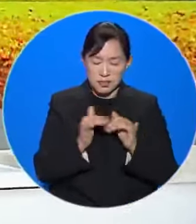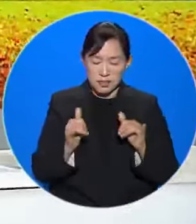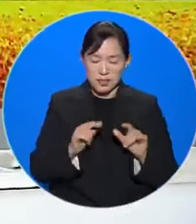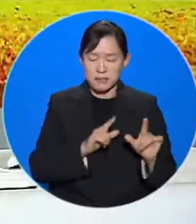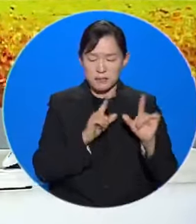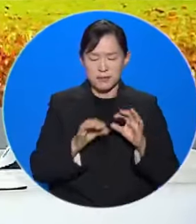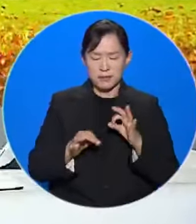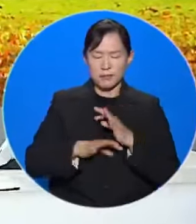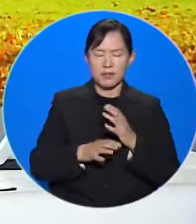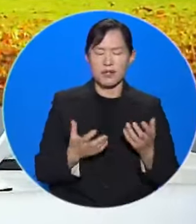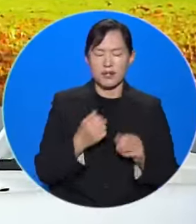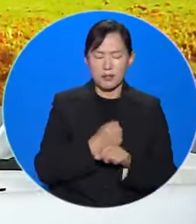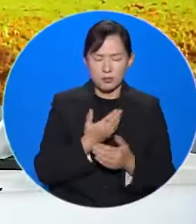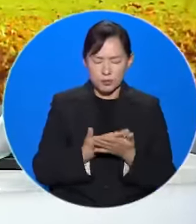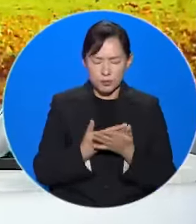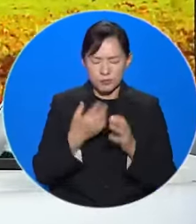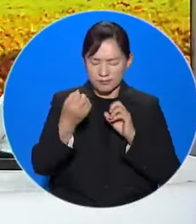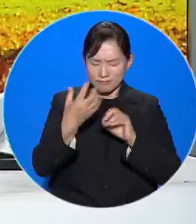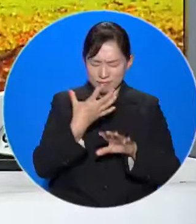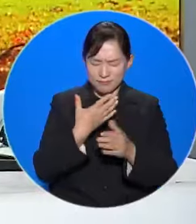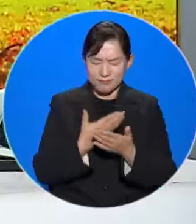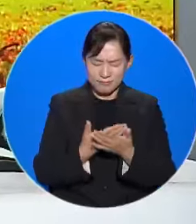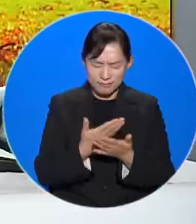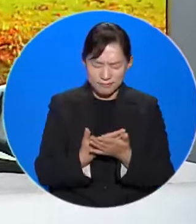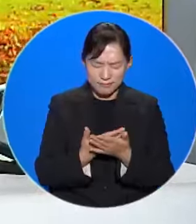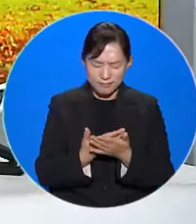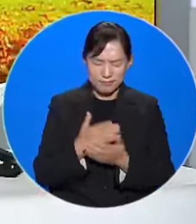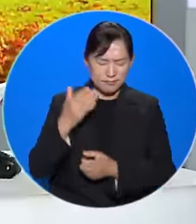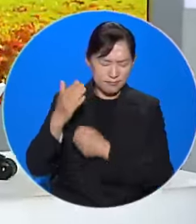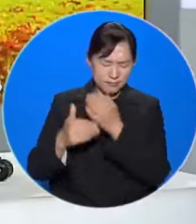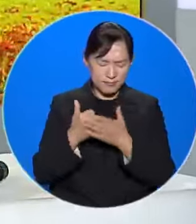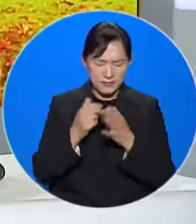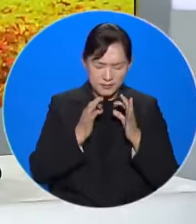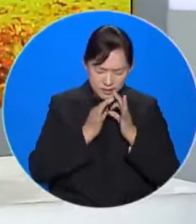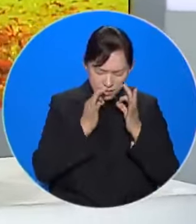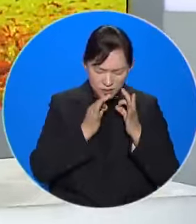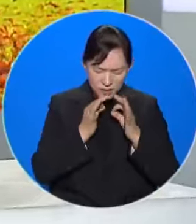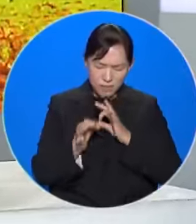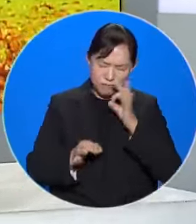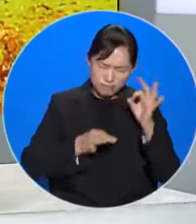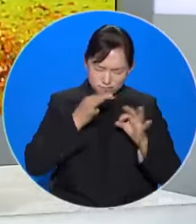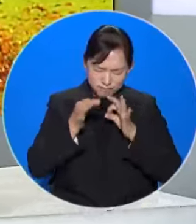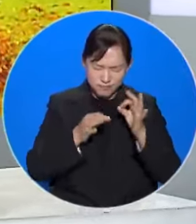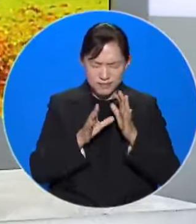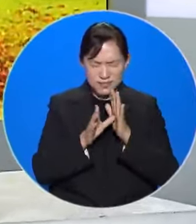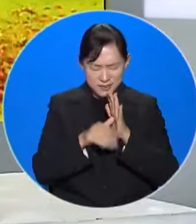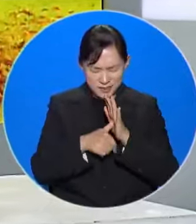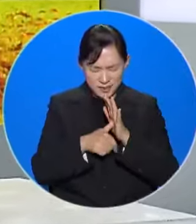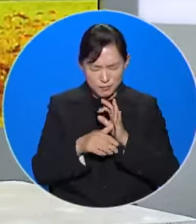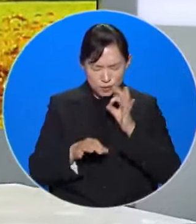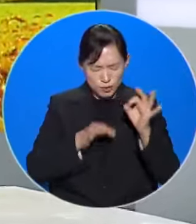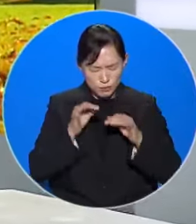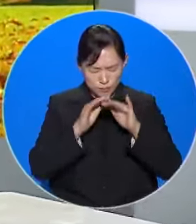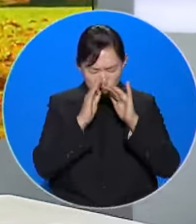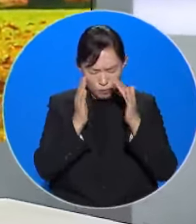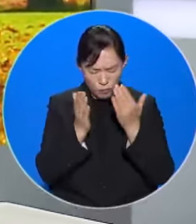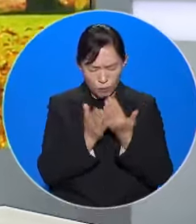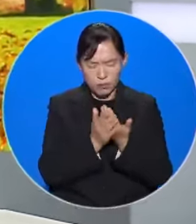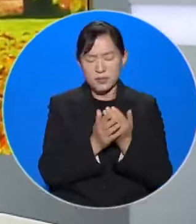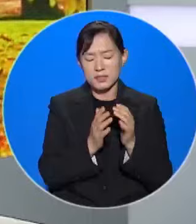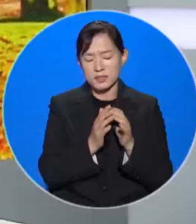놀랍게 역사하여 주시고 응답하여 주시옵소서. 하나님, 간절하게 부르짖을 때에 부르짖는 모든